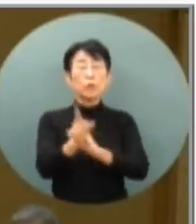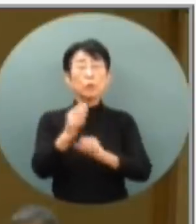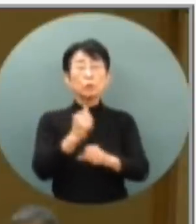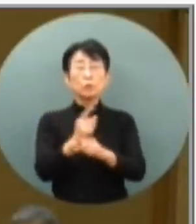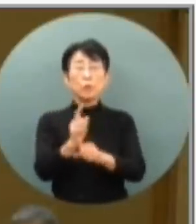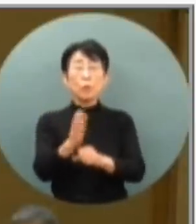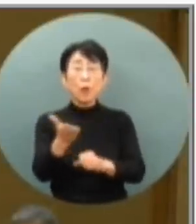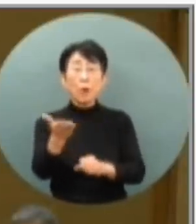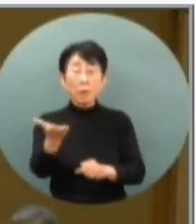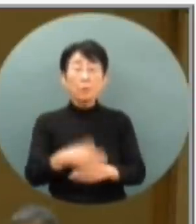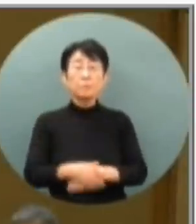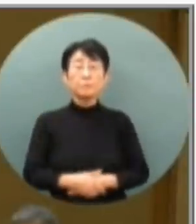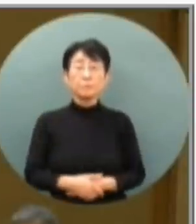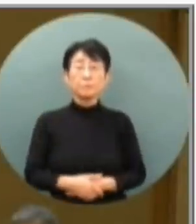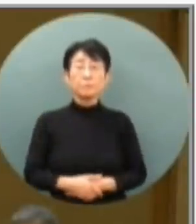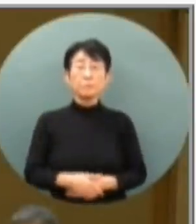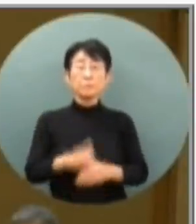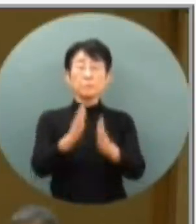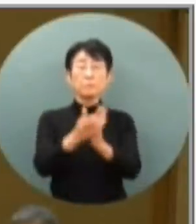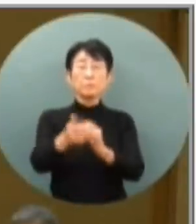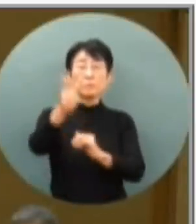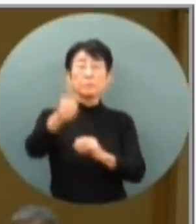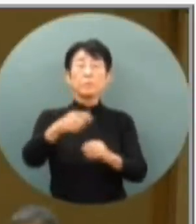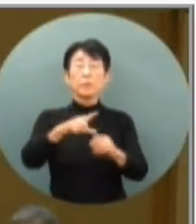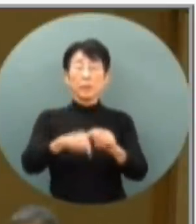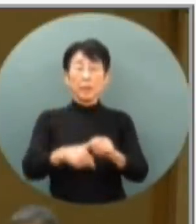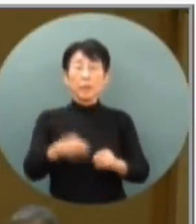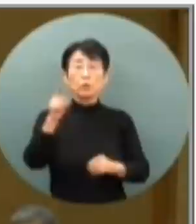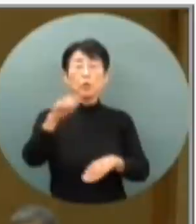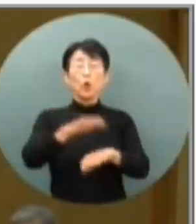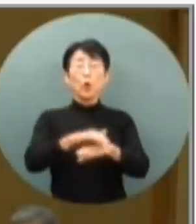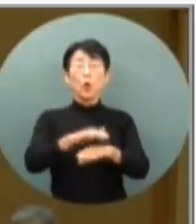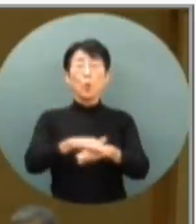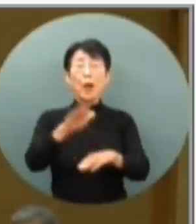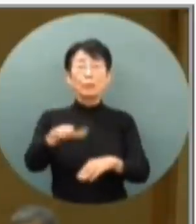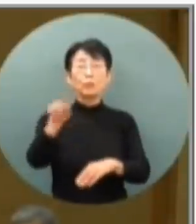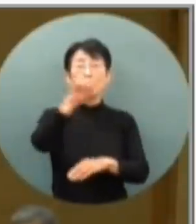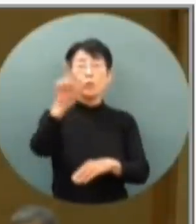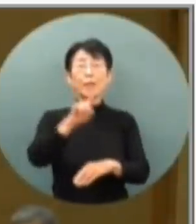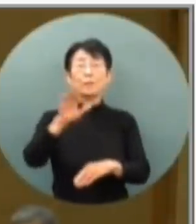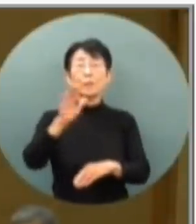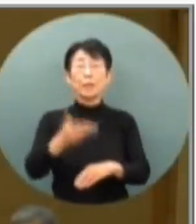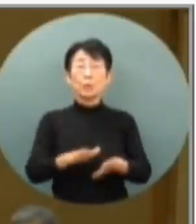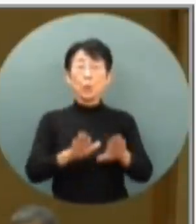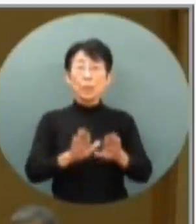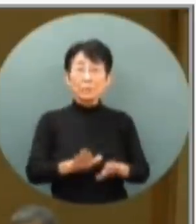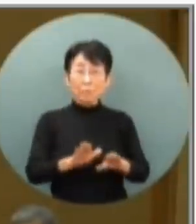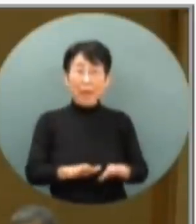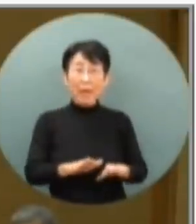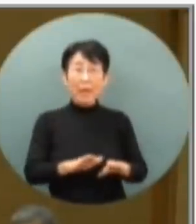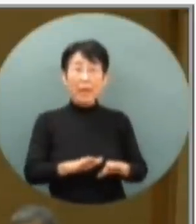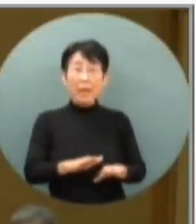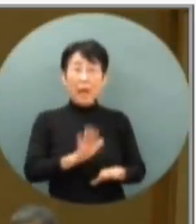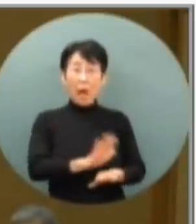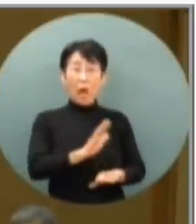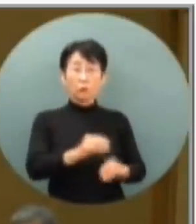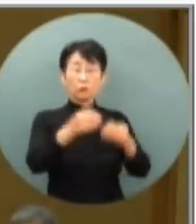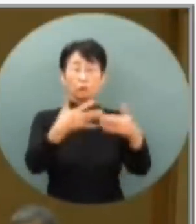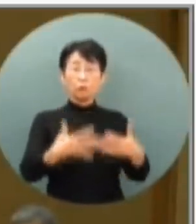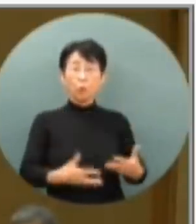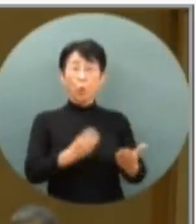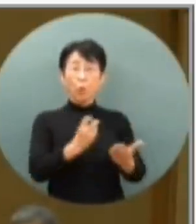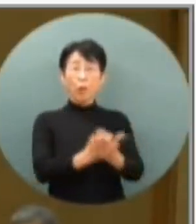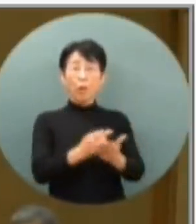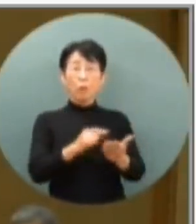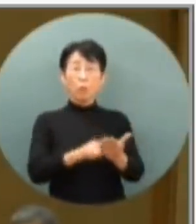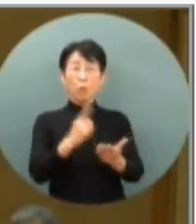あ、その方法もあるかも分かりないが、今既存にある条例の一部改正含めて議論